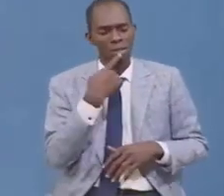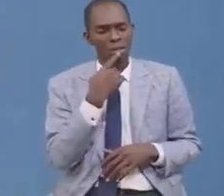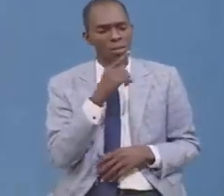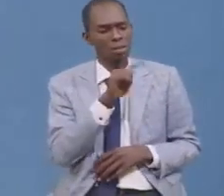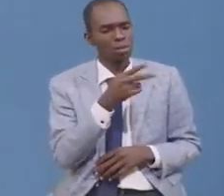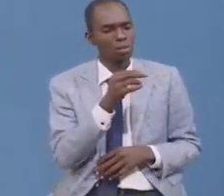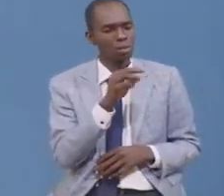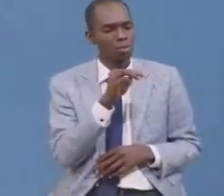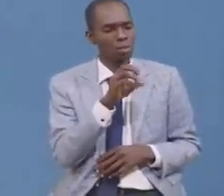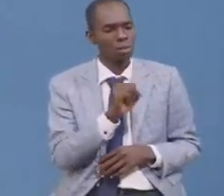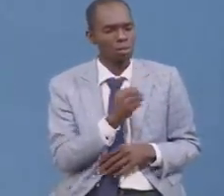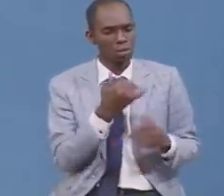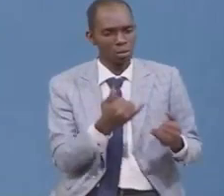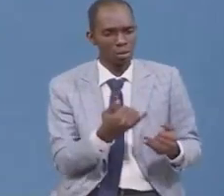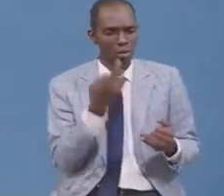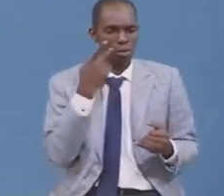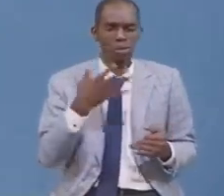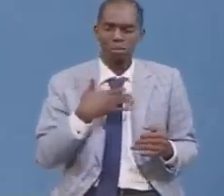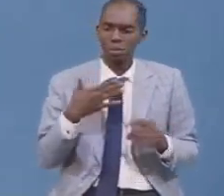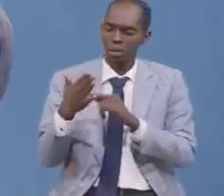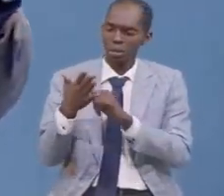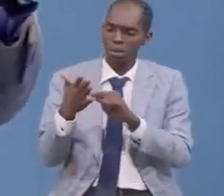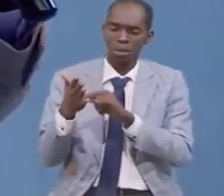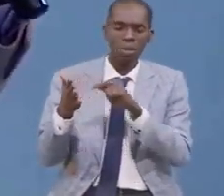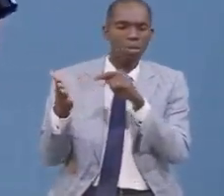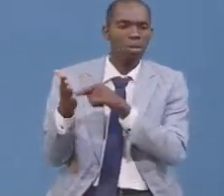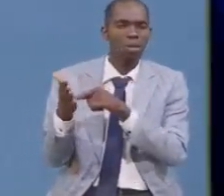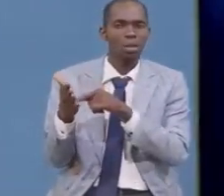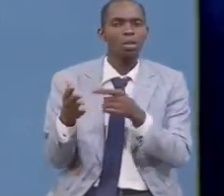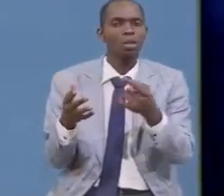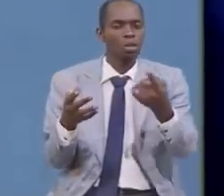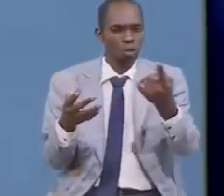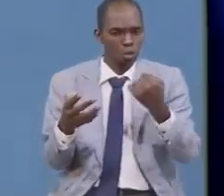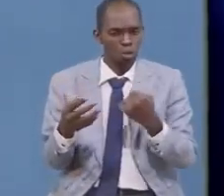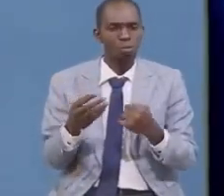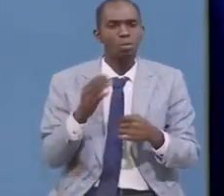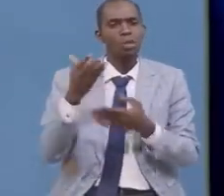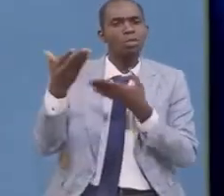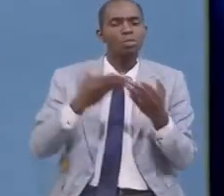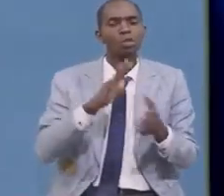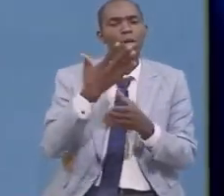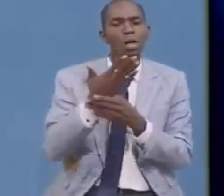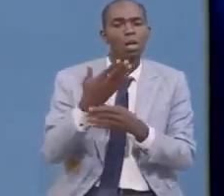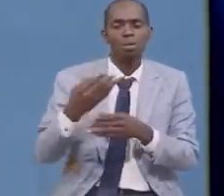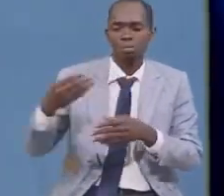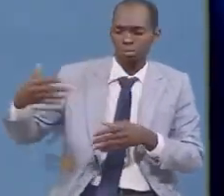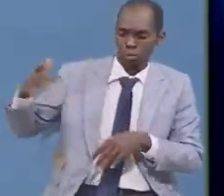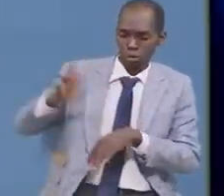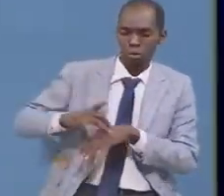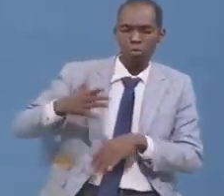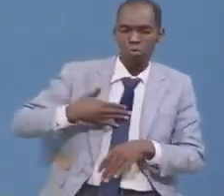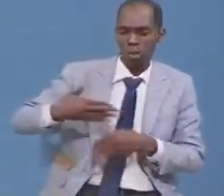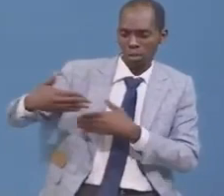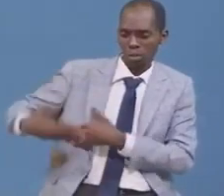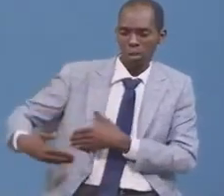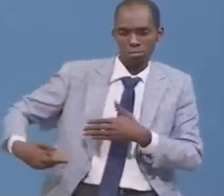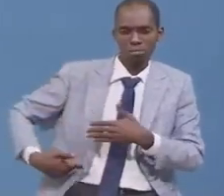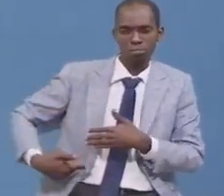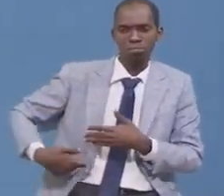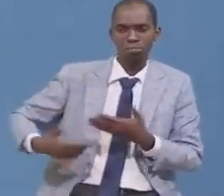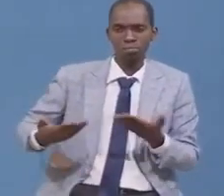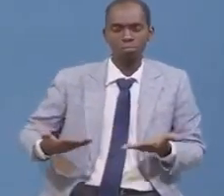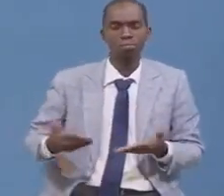తోమా. See my hand. నా చేతులు చూడయ్యా. Come, come. Bring your hand thirsty to my side. రాని చేయి తీసుకొచ్చిన